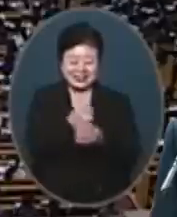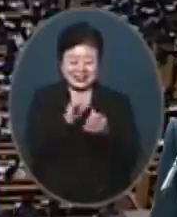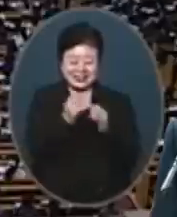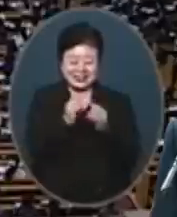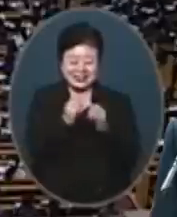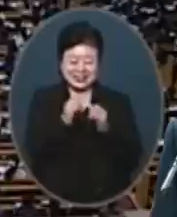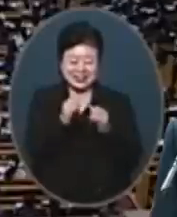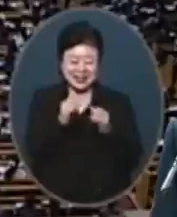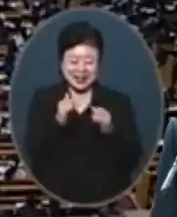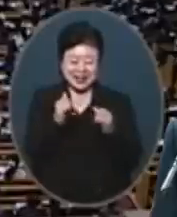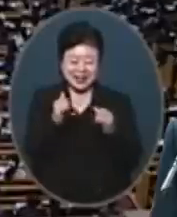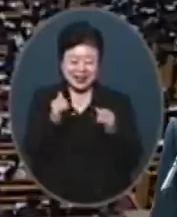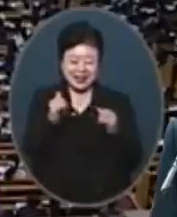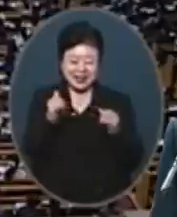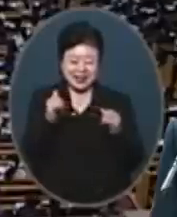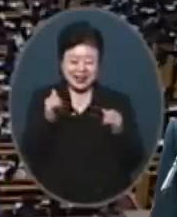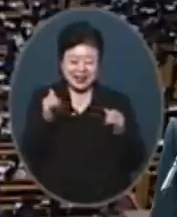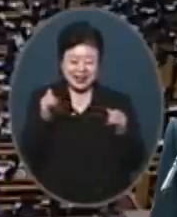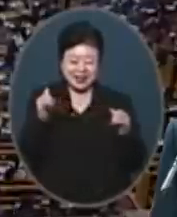사랑하는